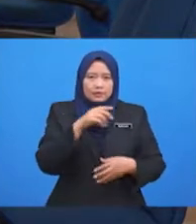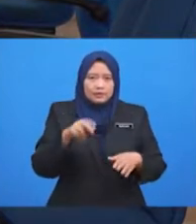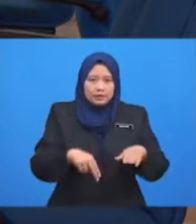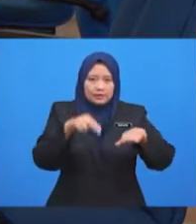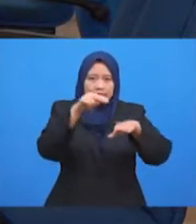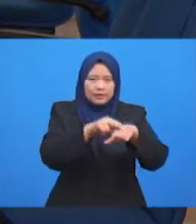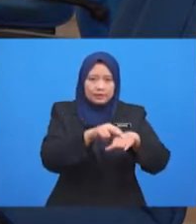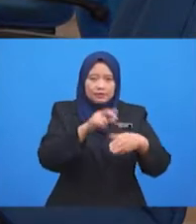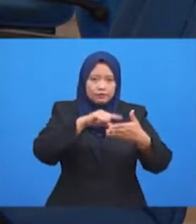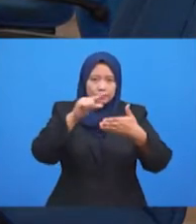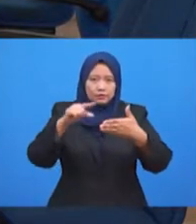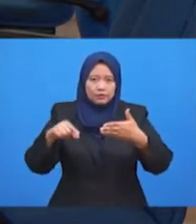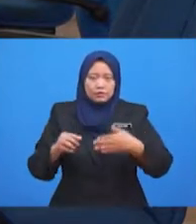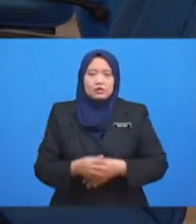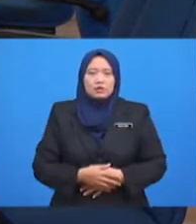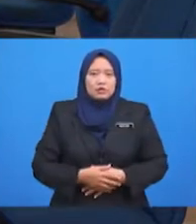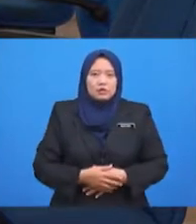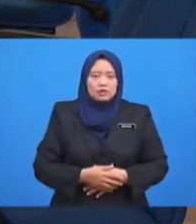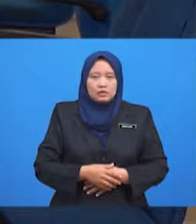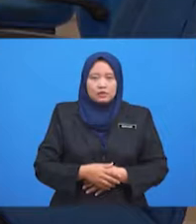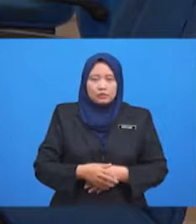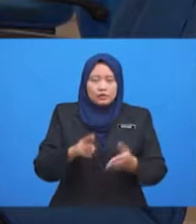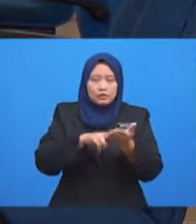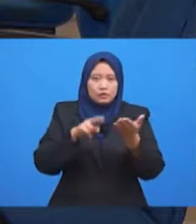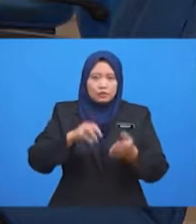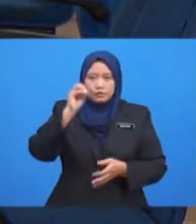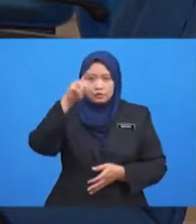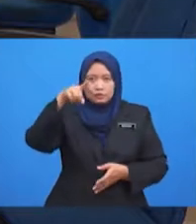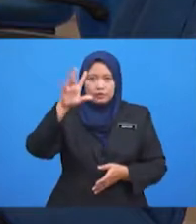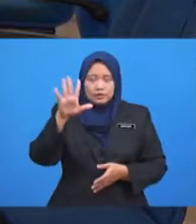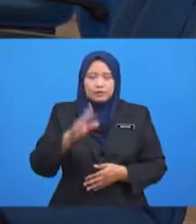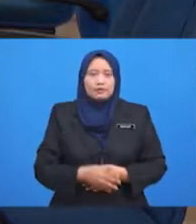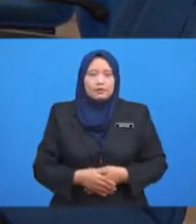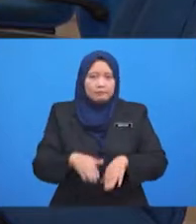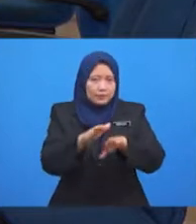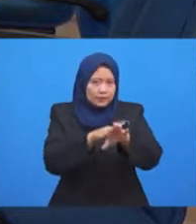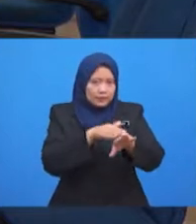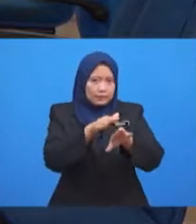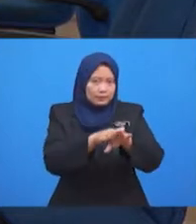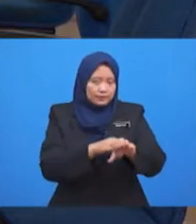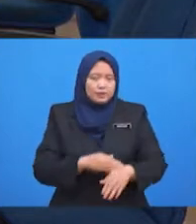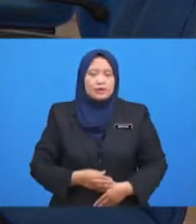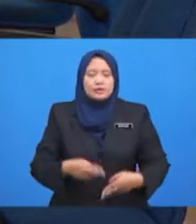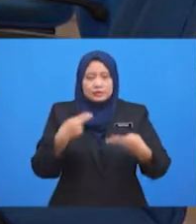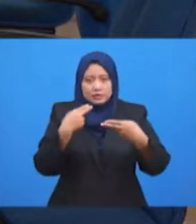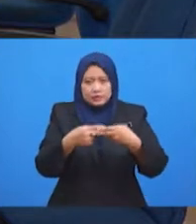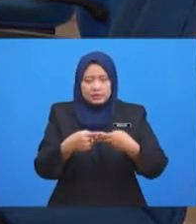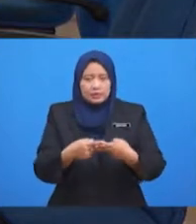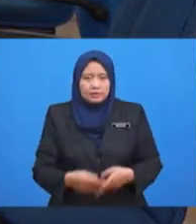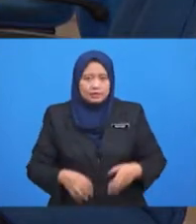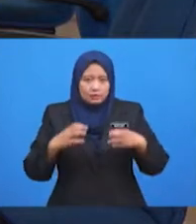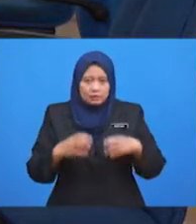sehingga 0.5 dengan perlahan-lahan sehingga sampai ke tahap di mana pelanggan akan